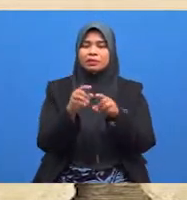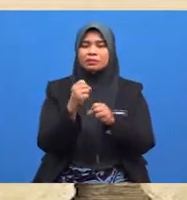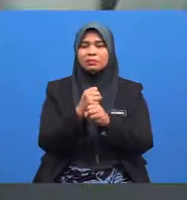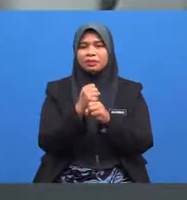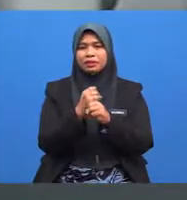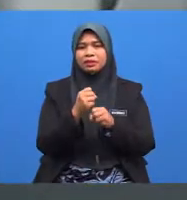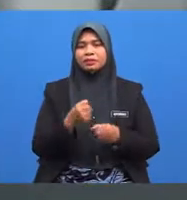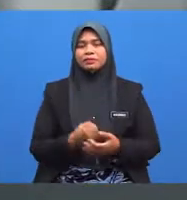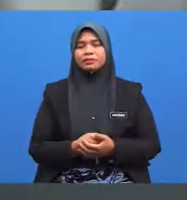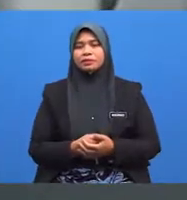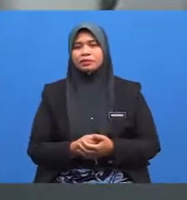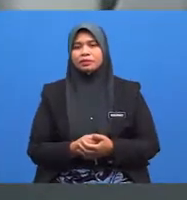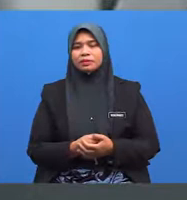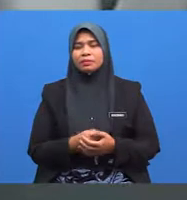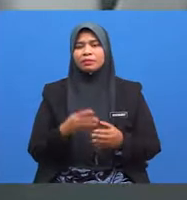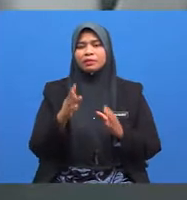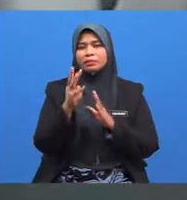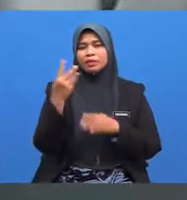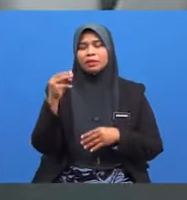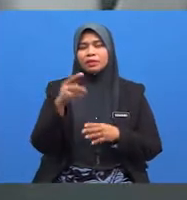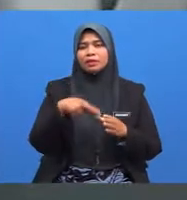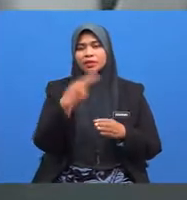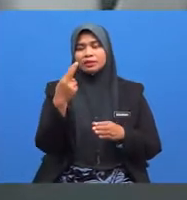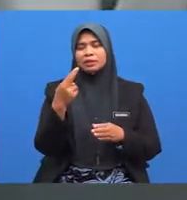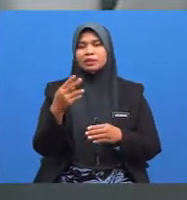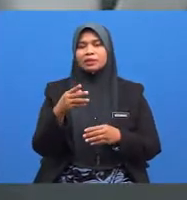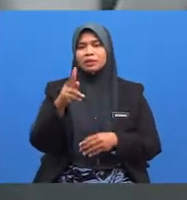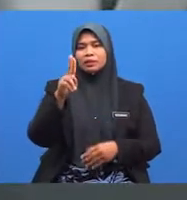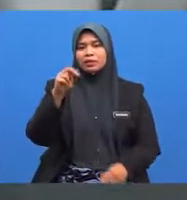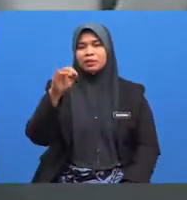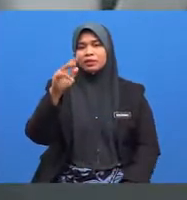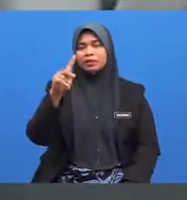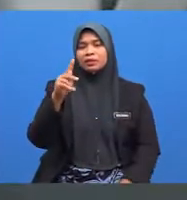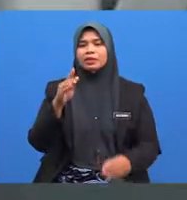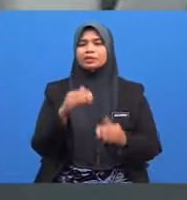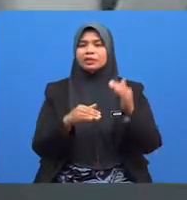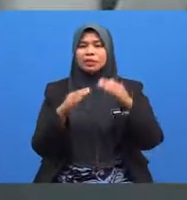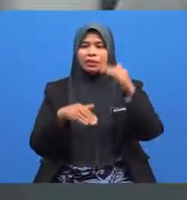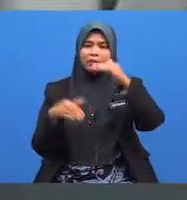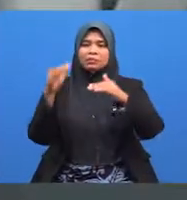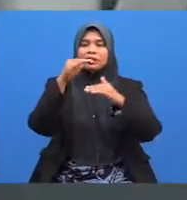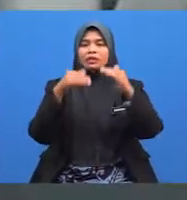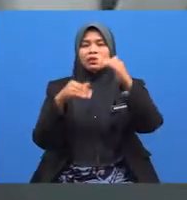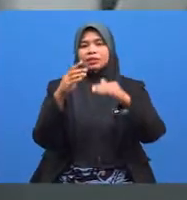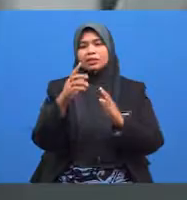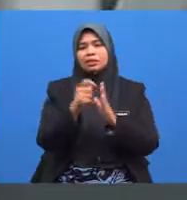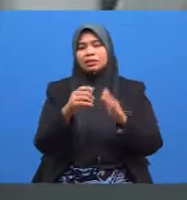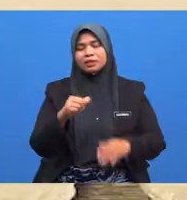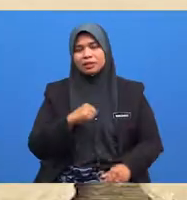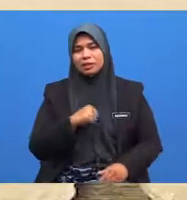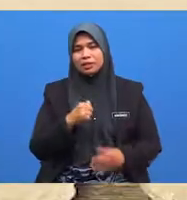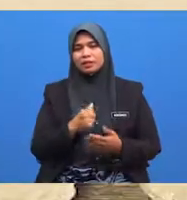India, menghasilkan gabungan keunikan seni bina tersendiri pada zaman pemerintahan Empire